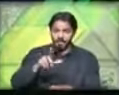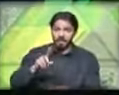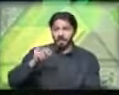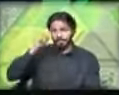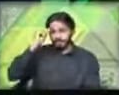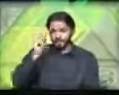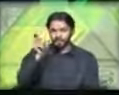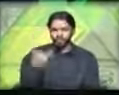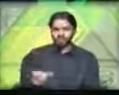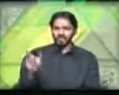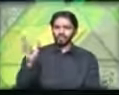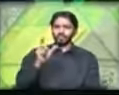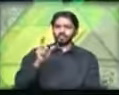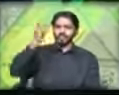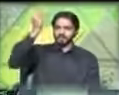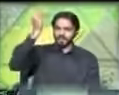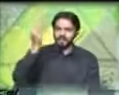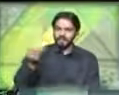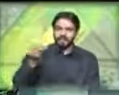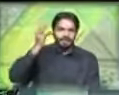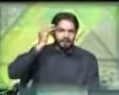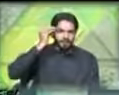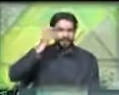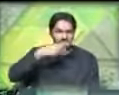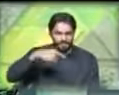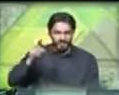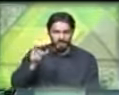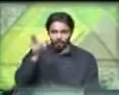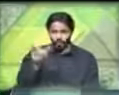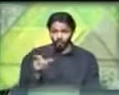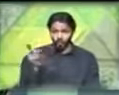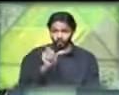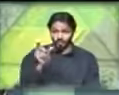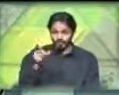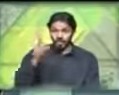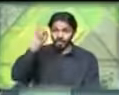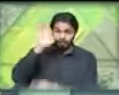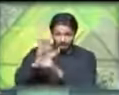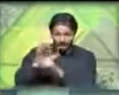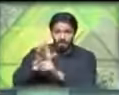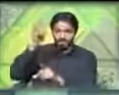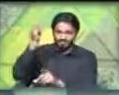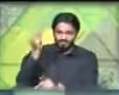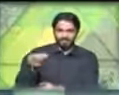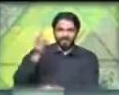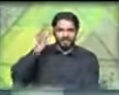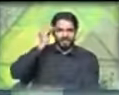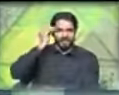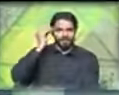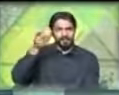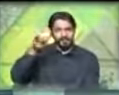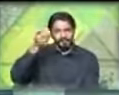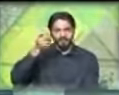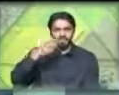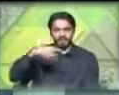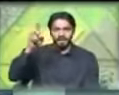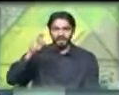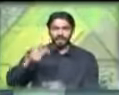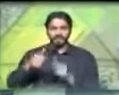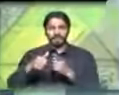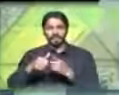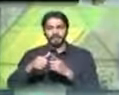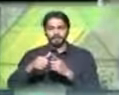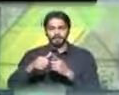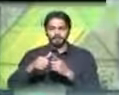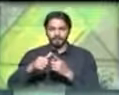بلطفه رزقه الفهم وأخرجه من قيد التقليد. مش احنا قلنا: ولقد زل أقوام بسبب